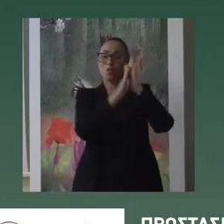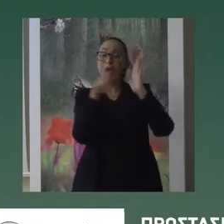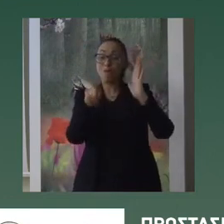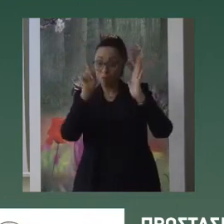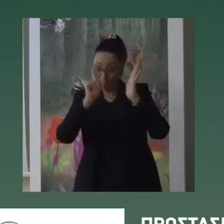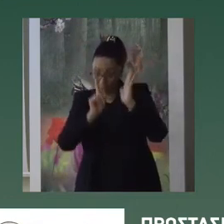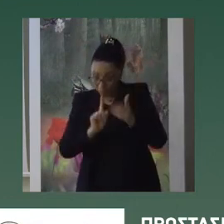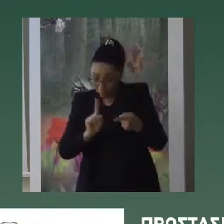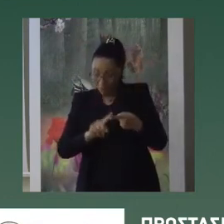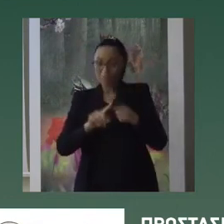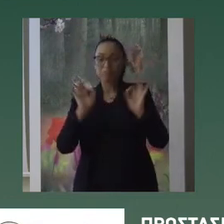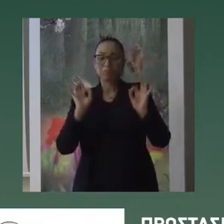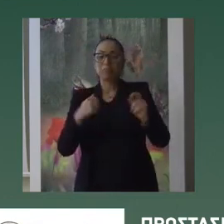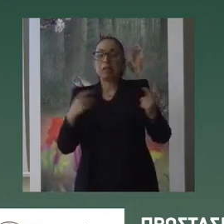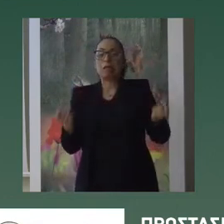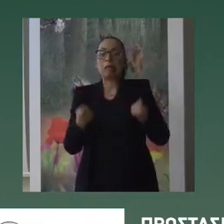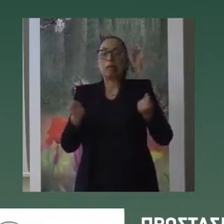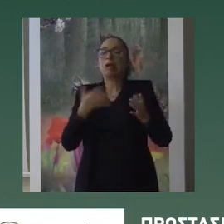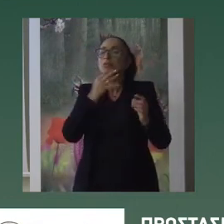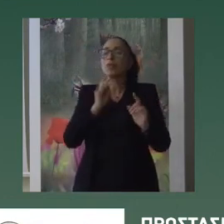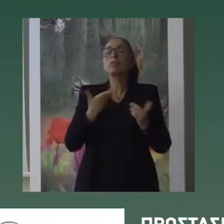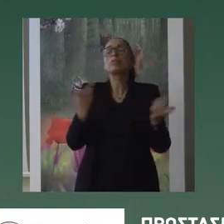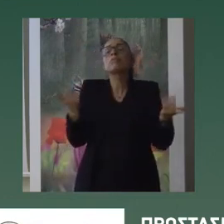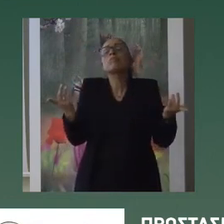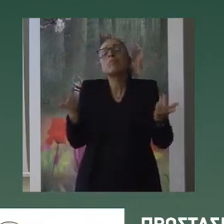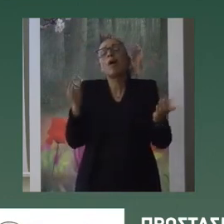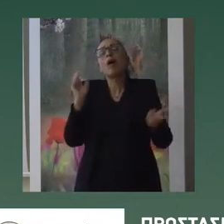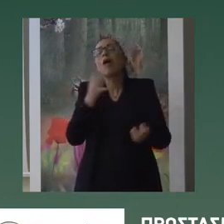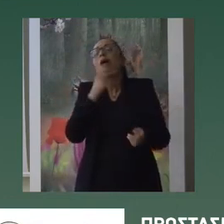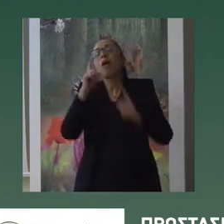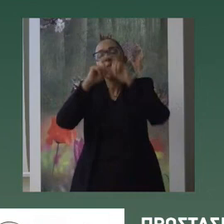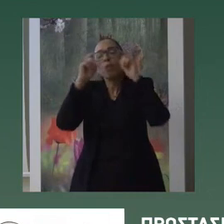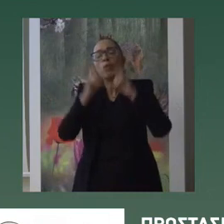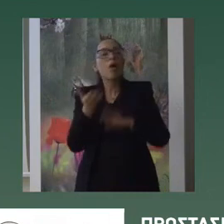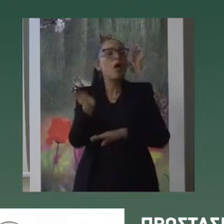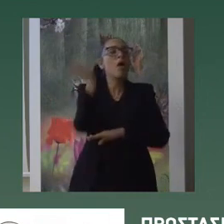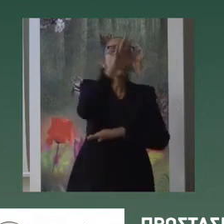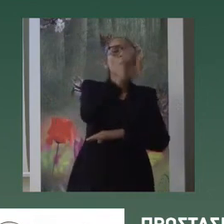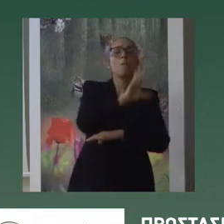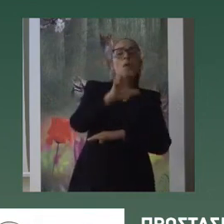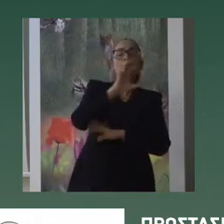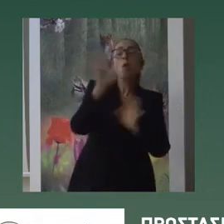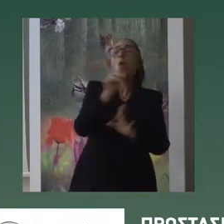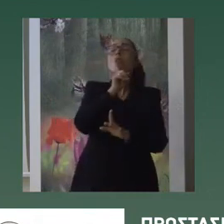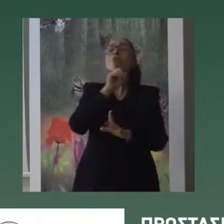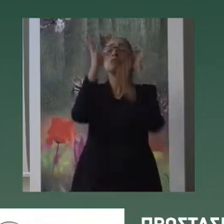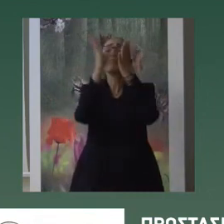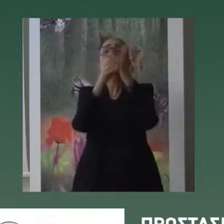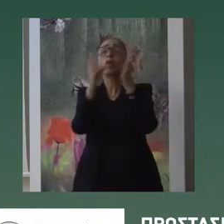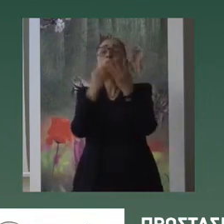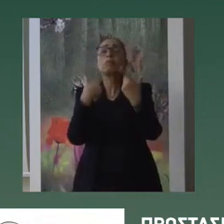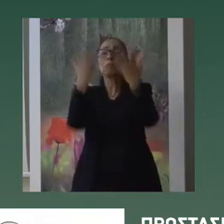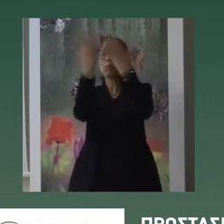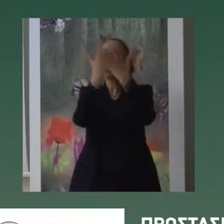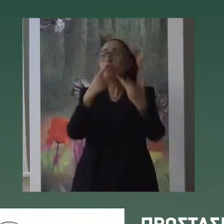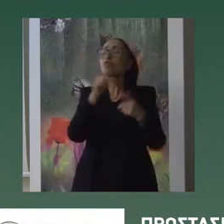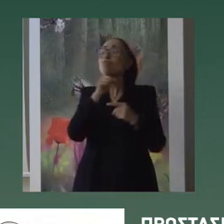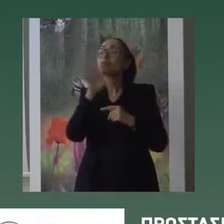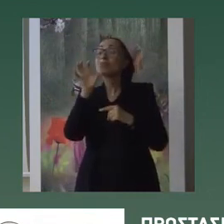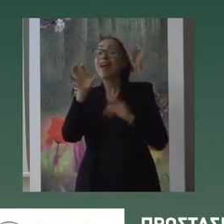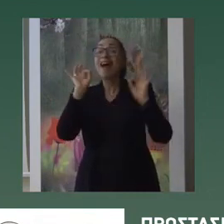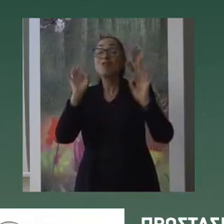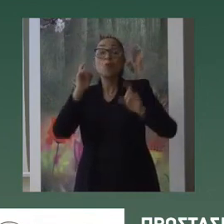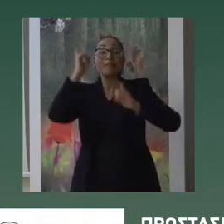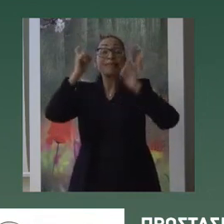κάνεις χρειάζεται έναν εξειδικευμένο γιατρό, μπορεί να χρειαστεί να πας σε άλλη περιοχή. Ή αν χρειάζεται να πας σε ένα θέατρο το οποίο δεν είναι στην περιοχή σου, θα πας σε άλλη μια περιοχή. Αλλά